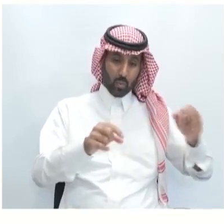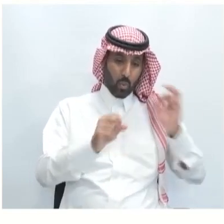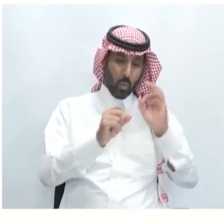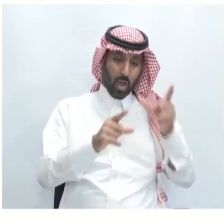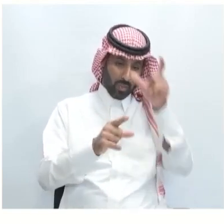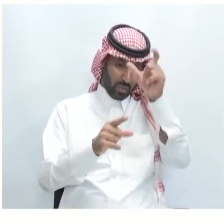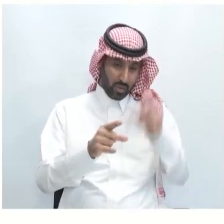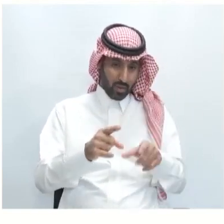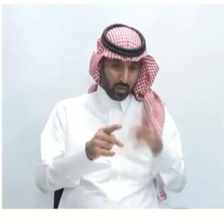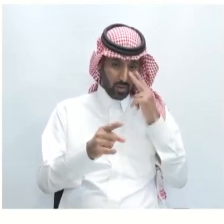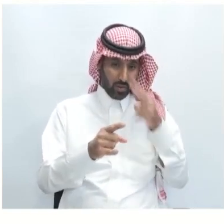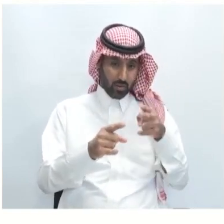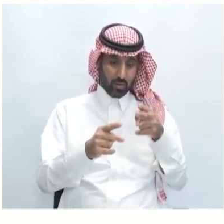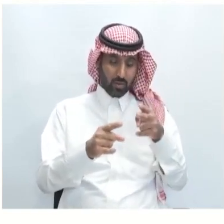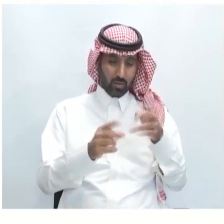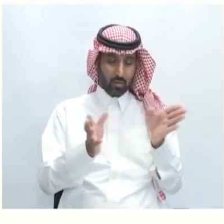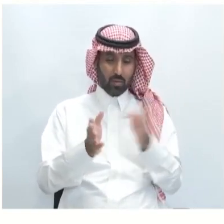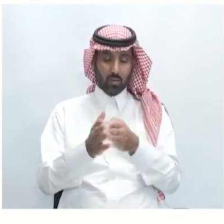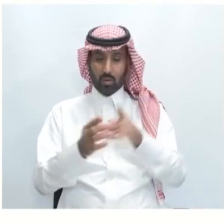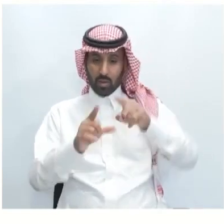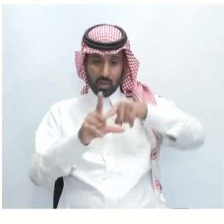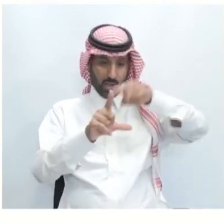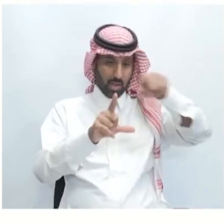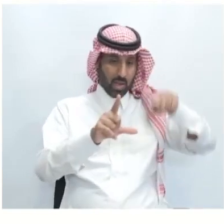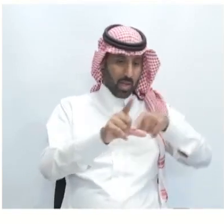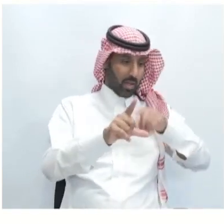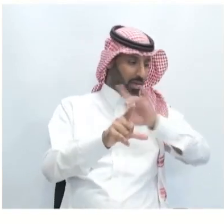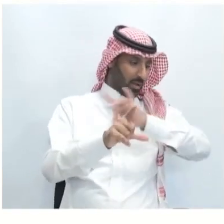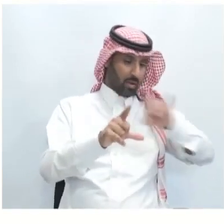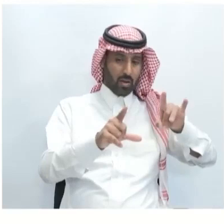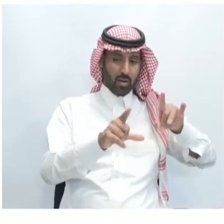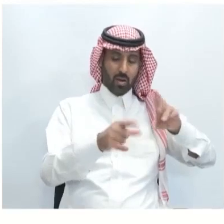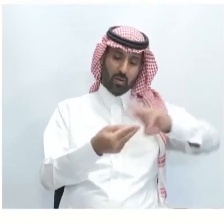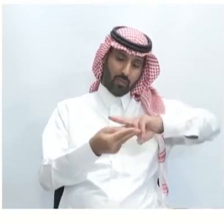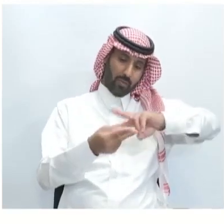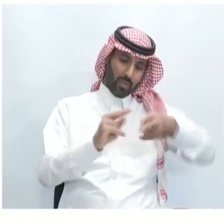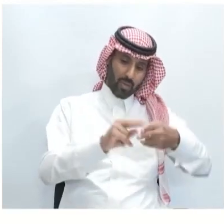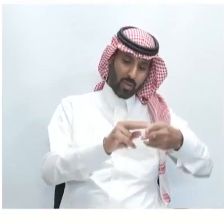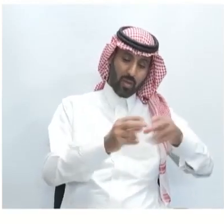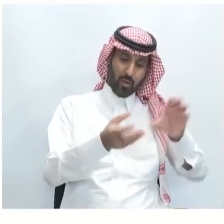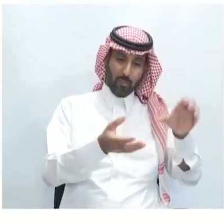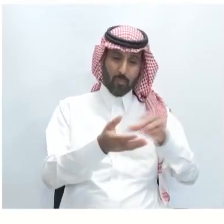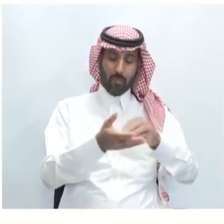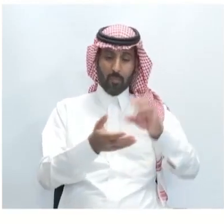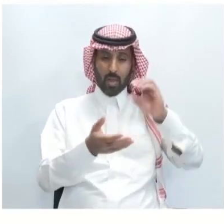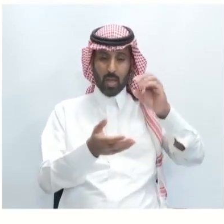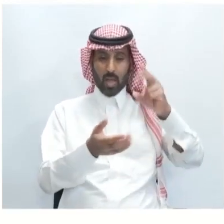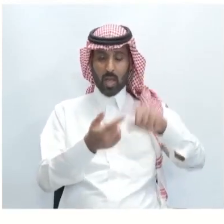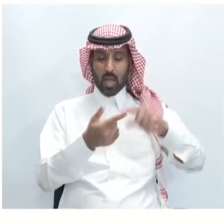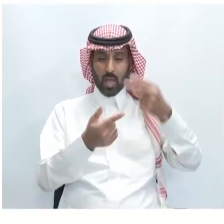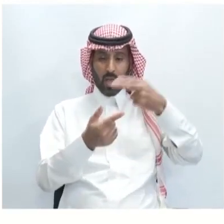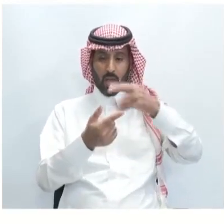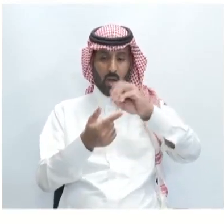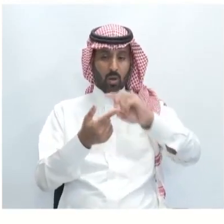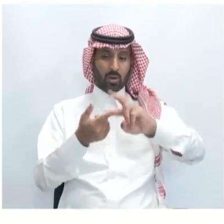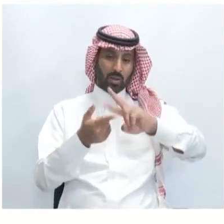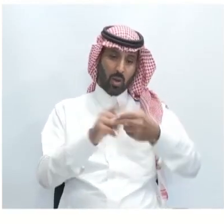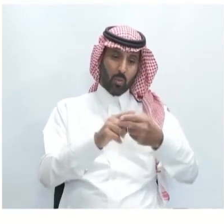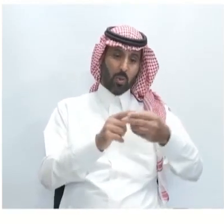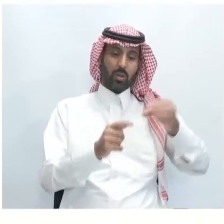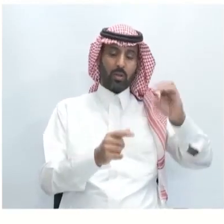واضحه وبين لدينا بالنسبه للحلقي لا ستكون تتحول المجموعه الكربونيه الى مجموعه هيدروكسيل